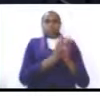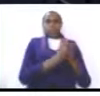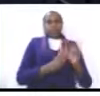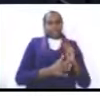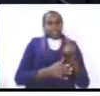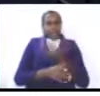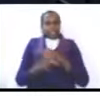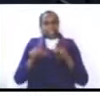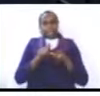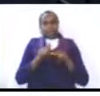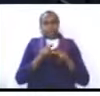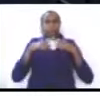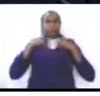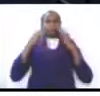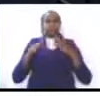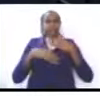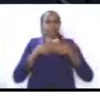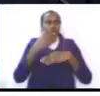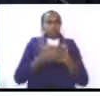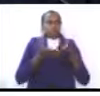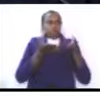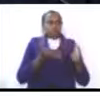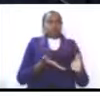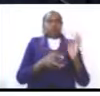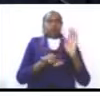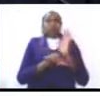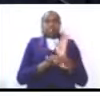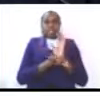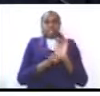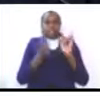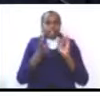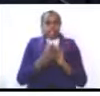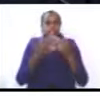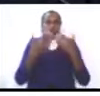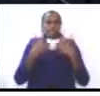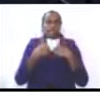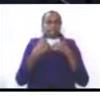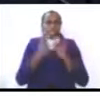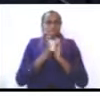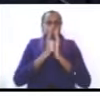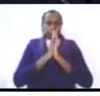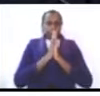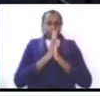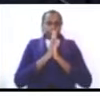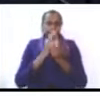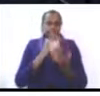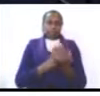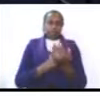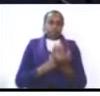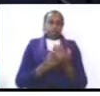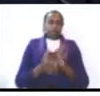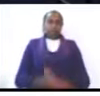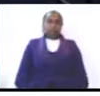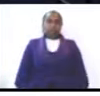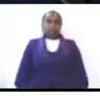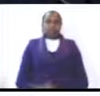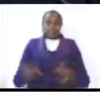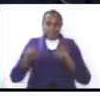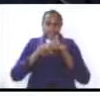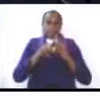na makasisi wote wa kanisa hii watakuweko ili tuwe na hayo maombi ya asubuhi.